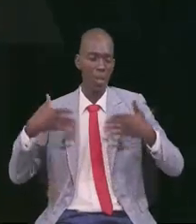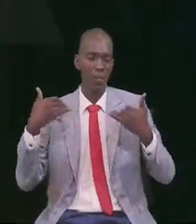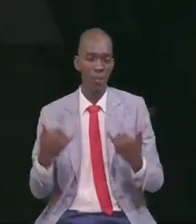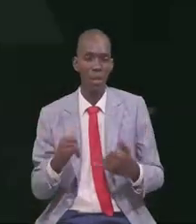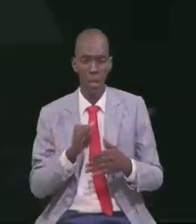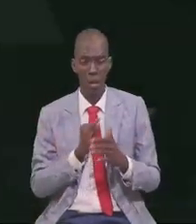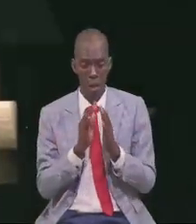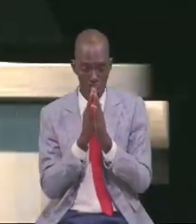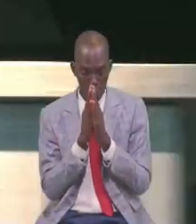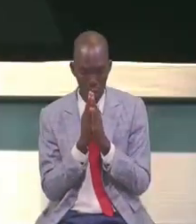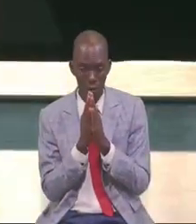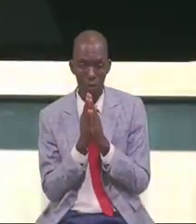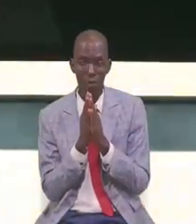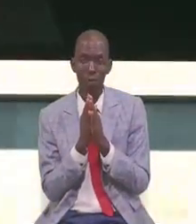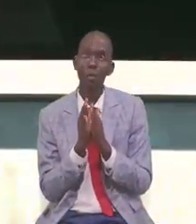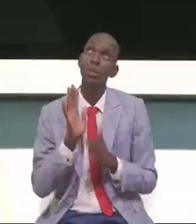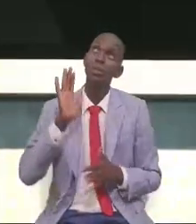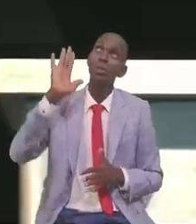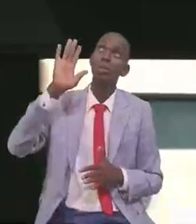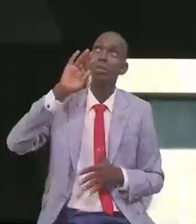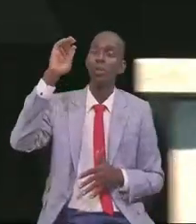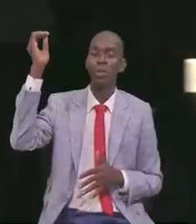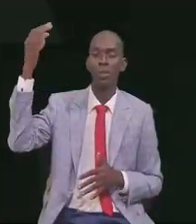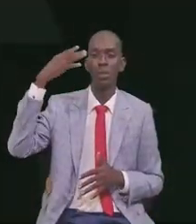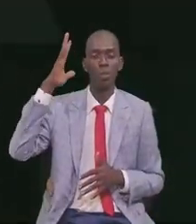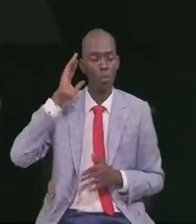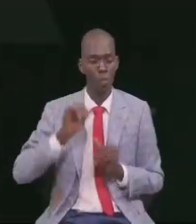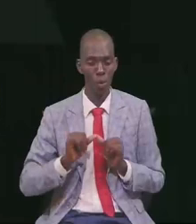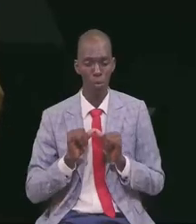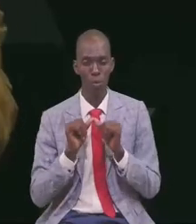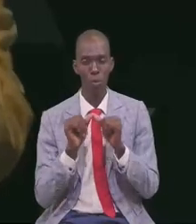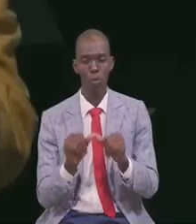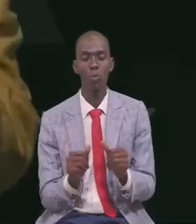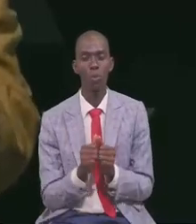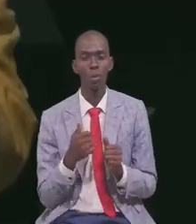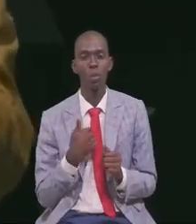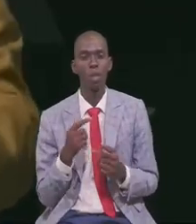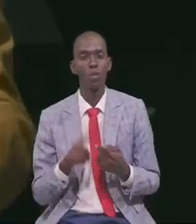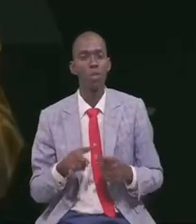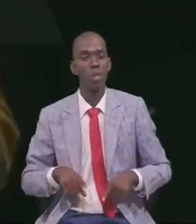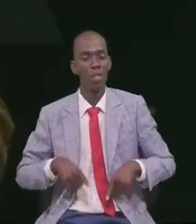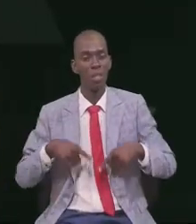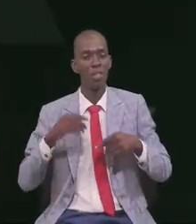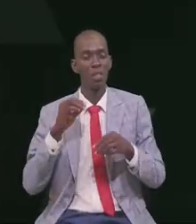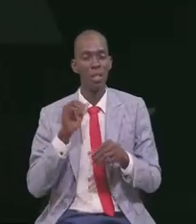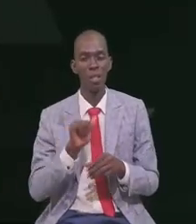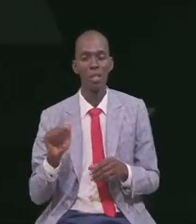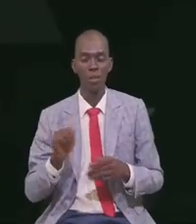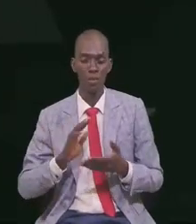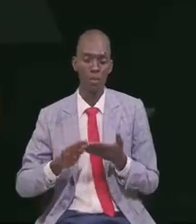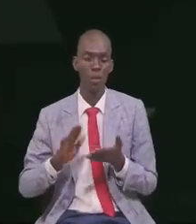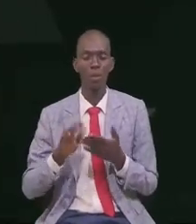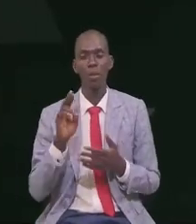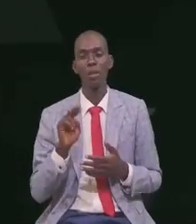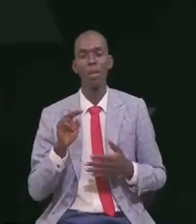ta grâce continue avec moi pour que je mette une vie pardonnée,